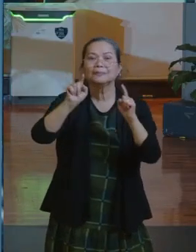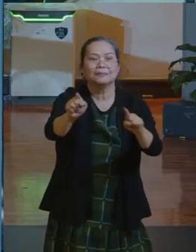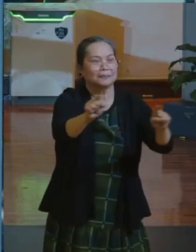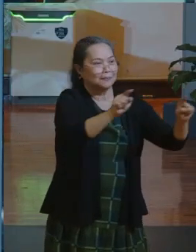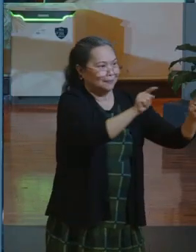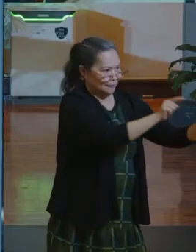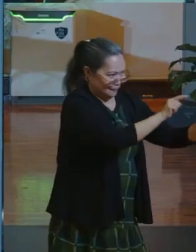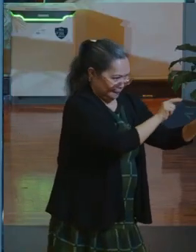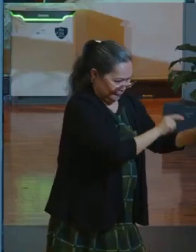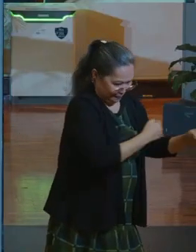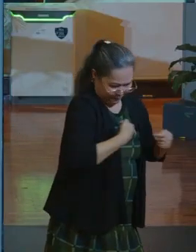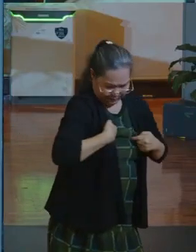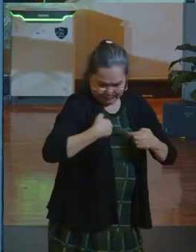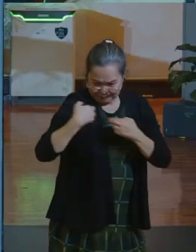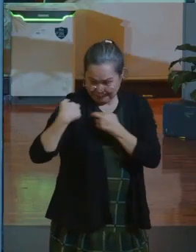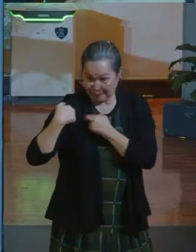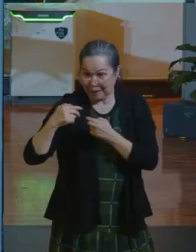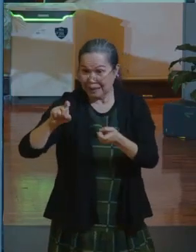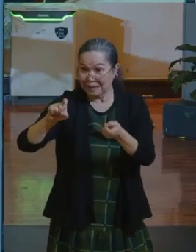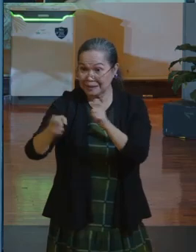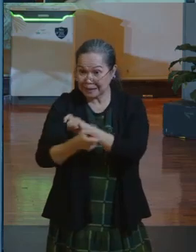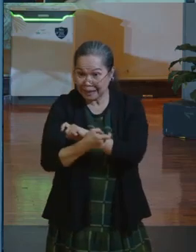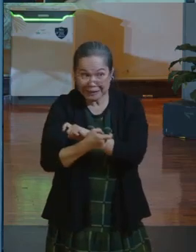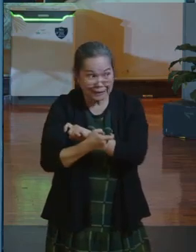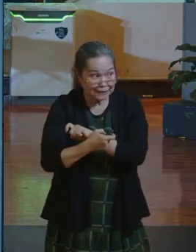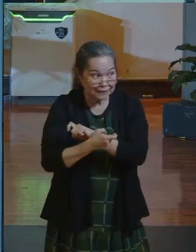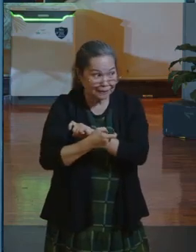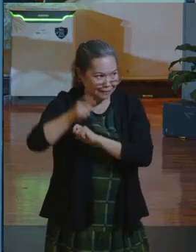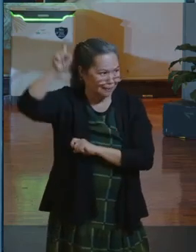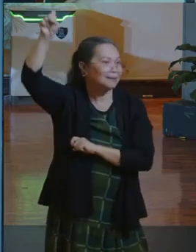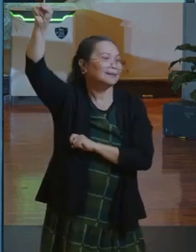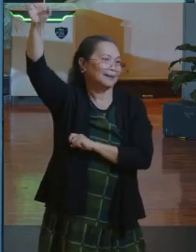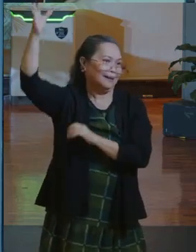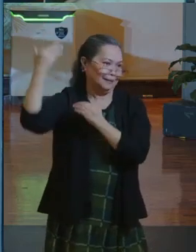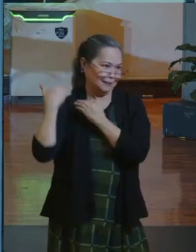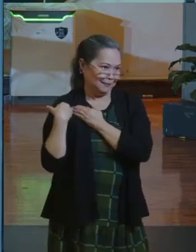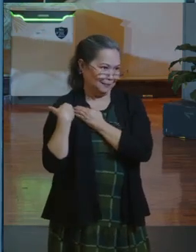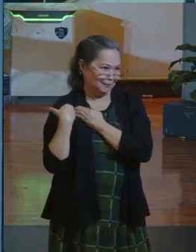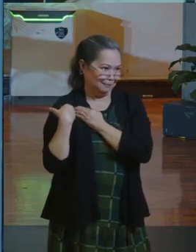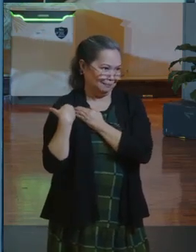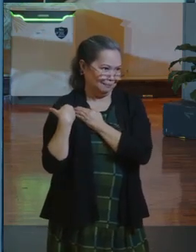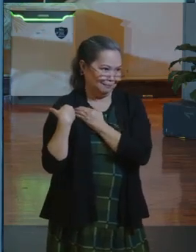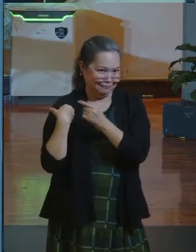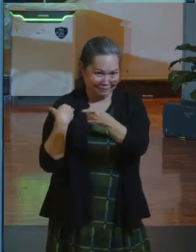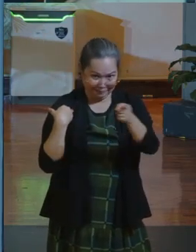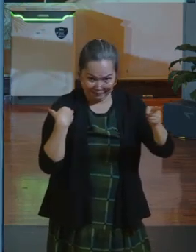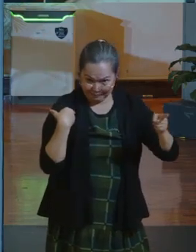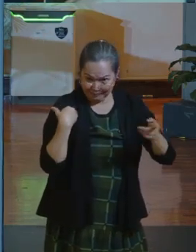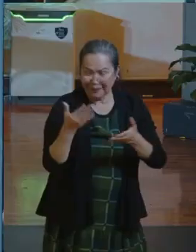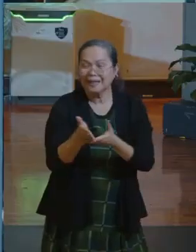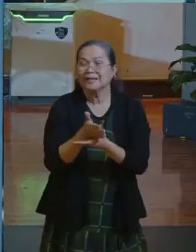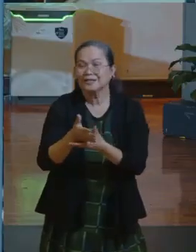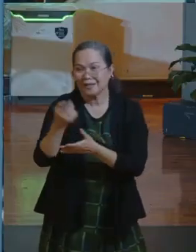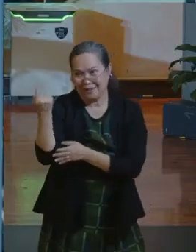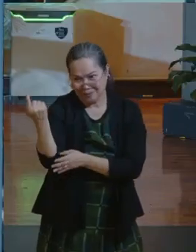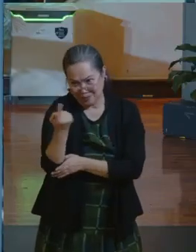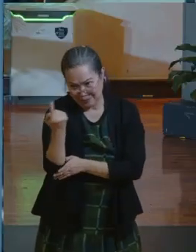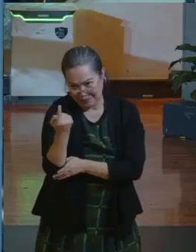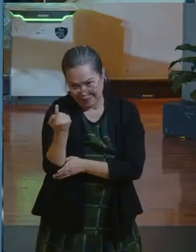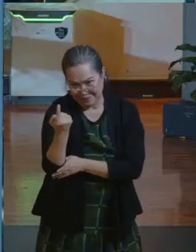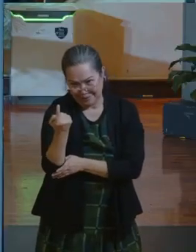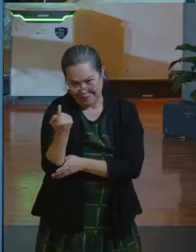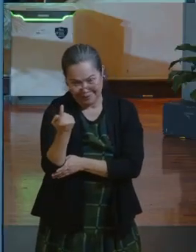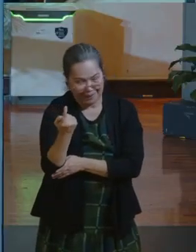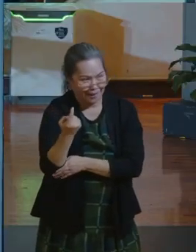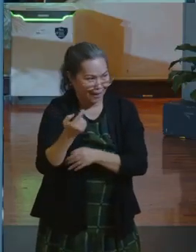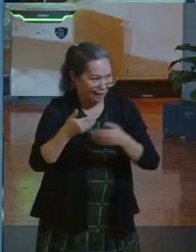Ang pagbabago po ay sa Diyos. Tayong lahat, mga kapatid, ay sinugo ng Panginoon upang ipahayag ang